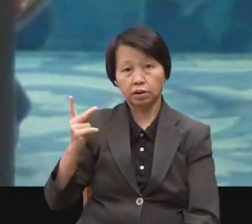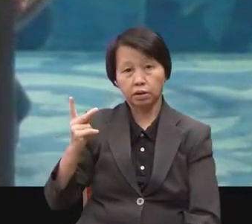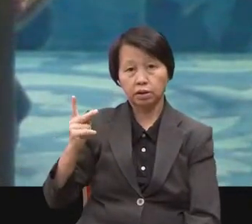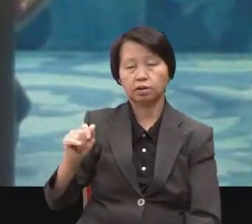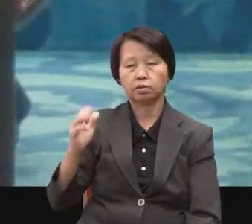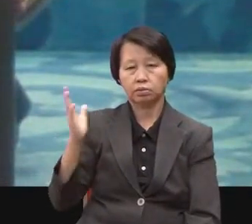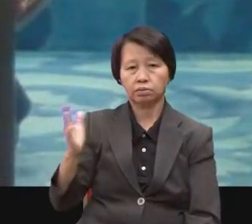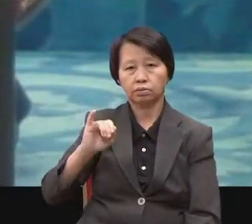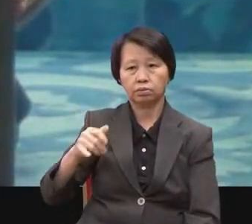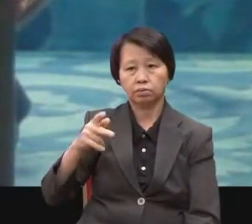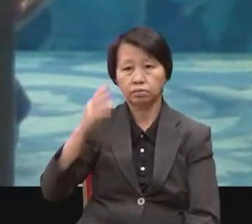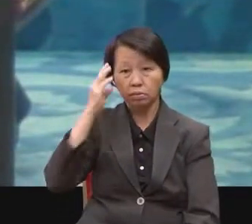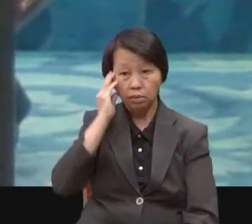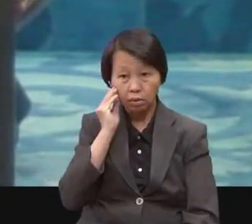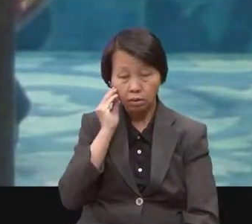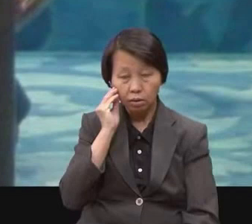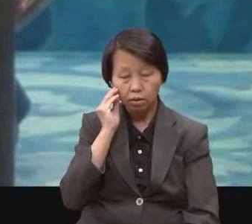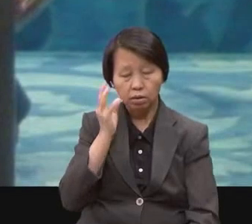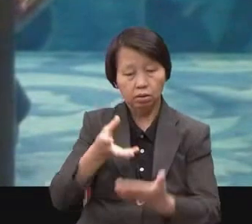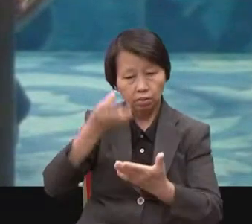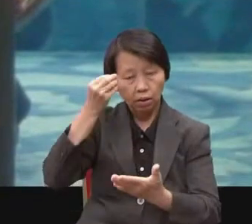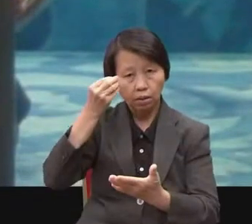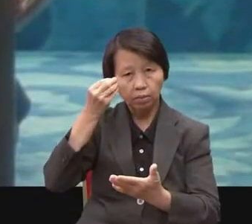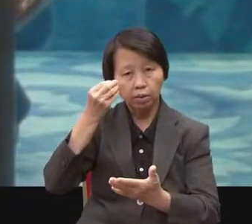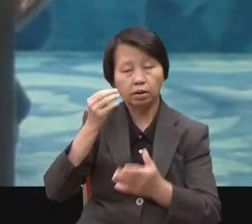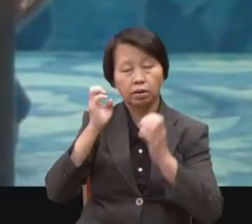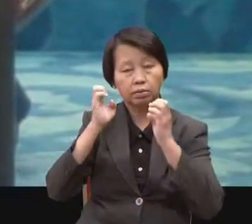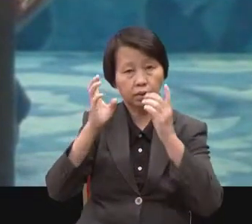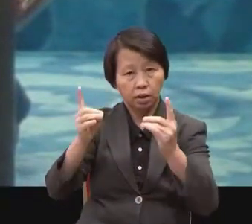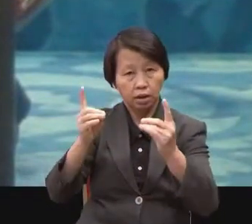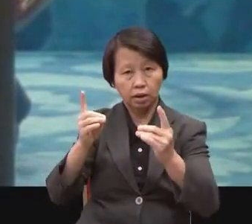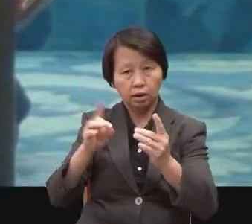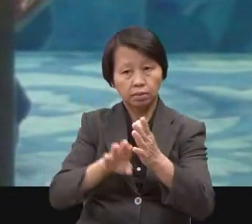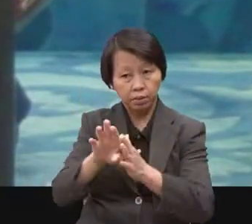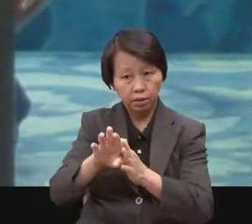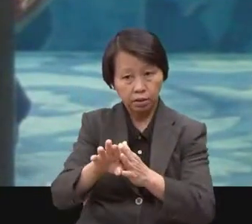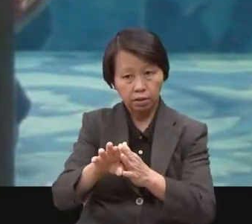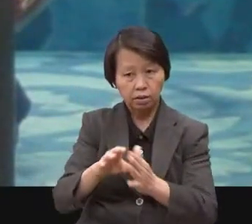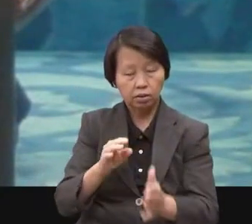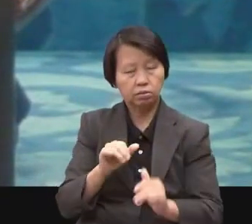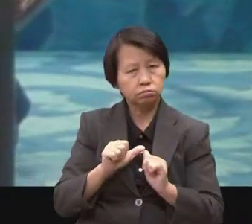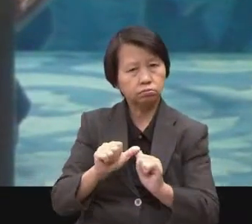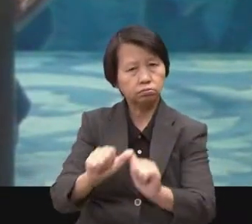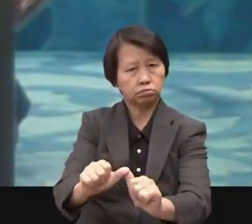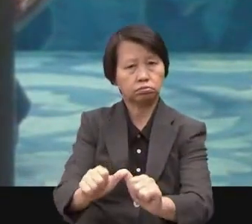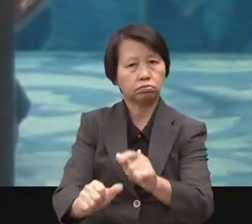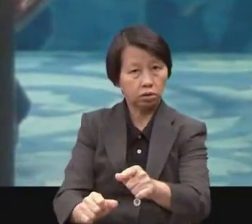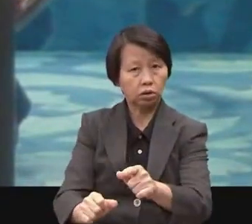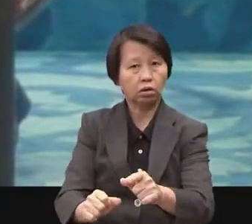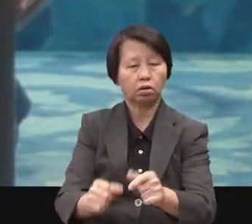pengalaman kebakaran dan juga prestasi serta kompetensi itu